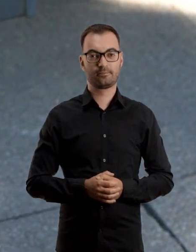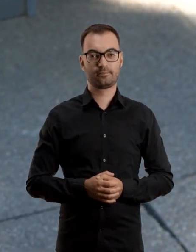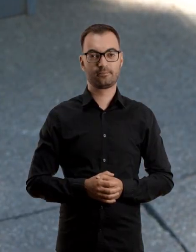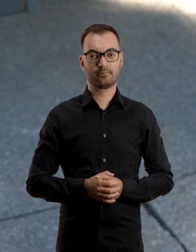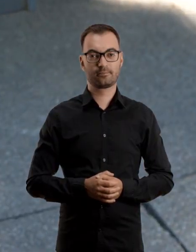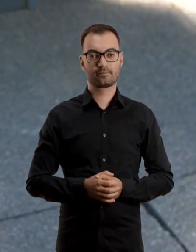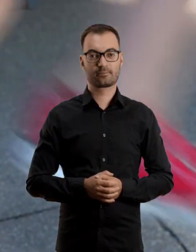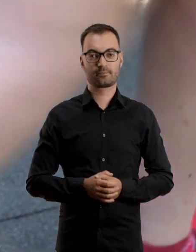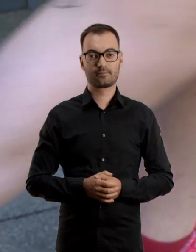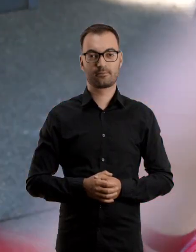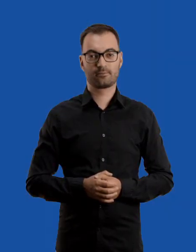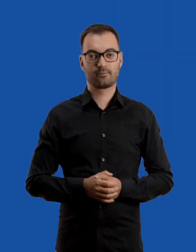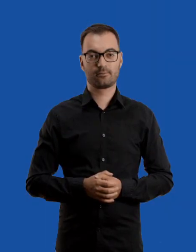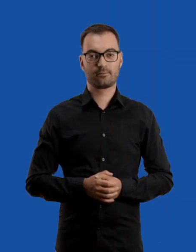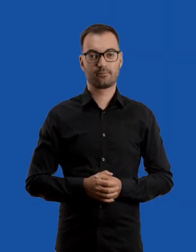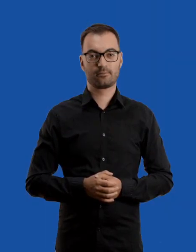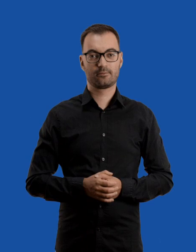studentka z niepełnosprawnością ruchową.